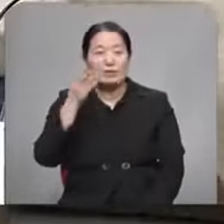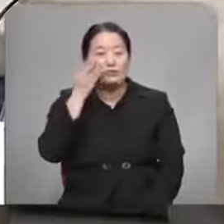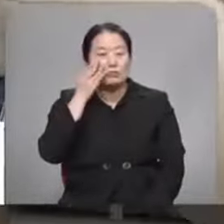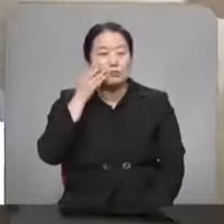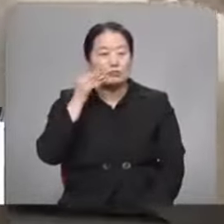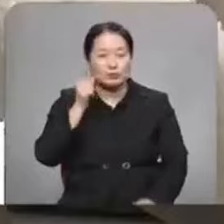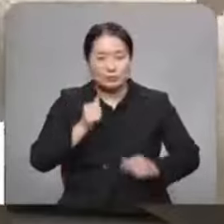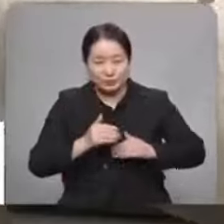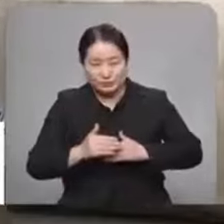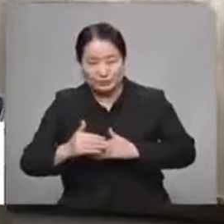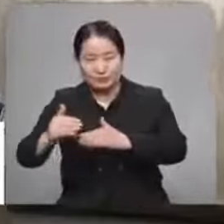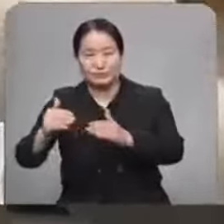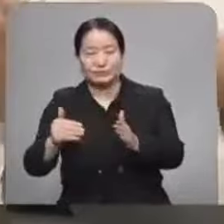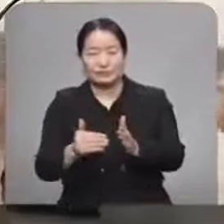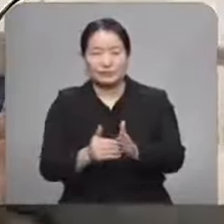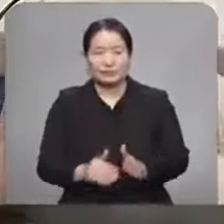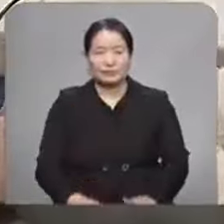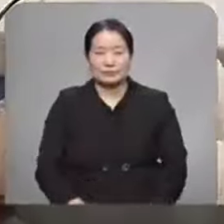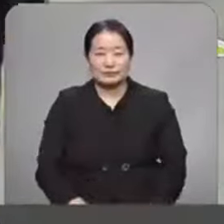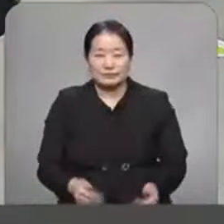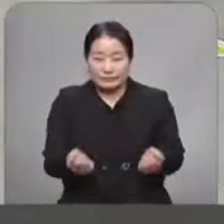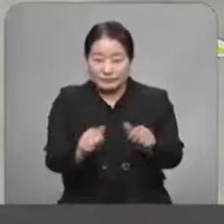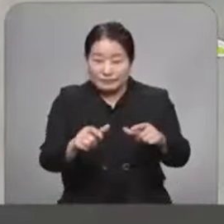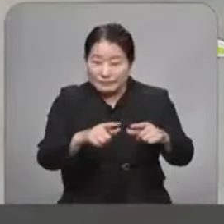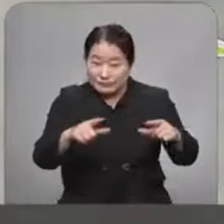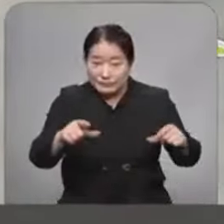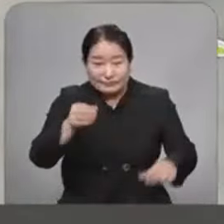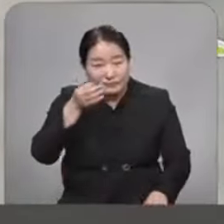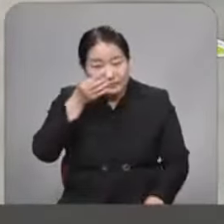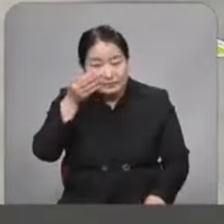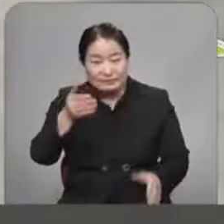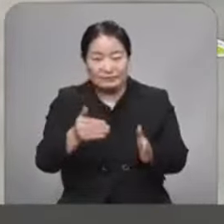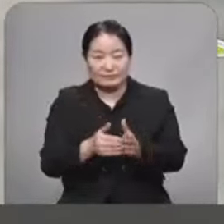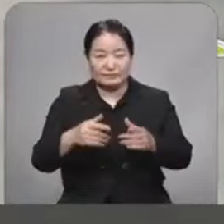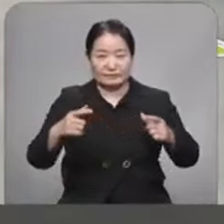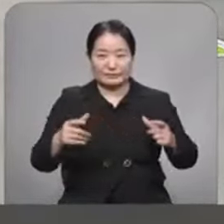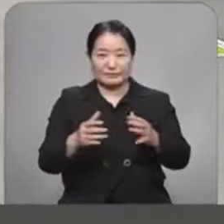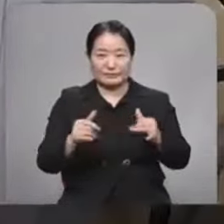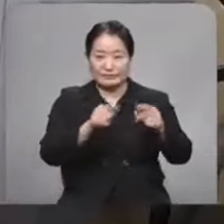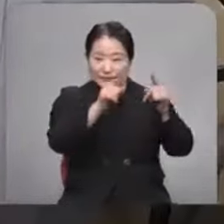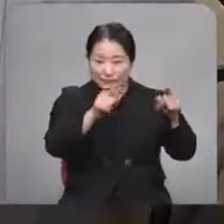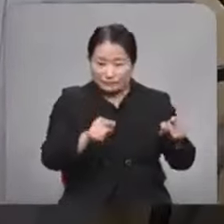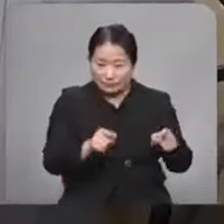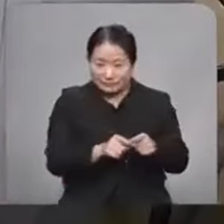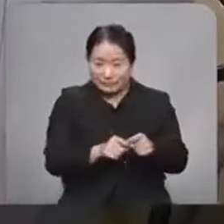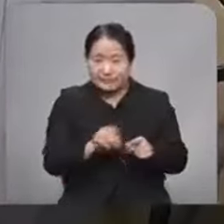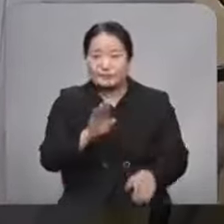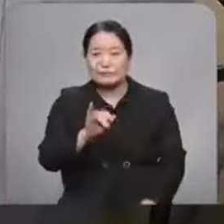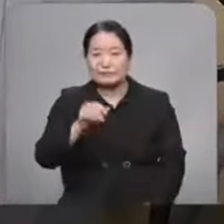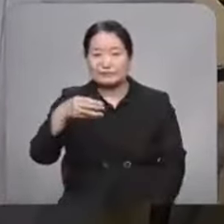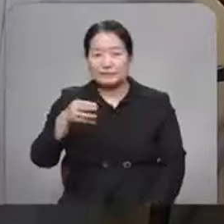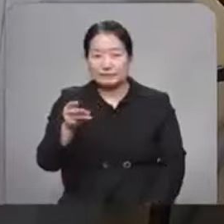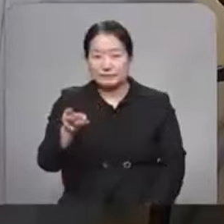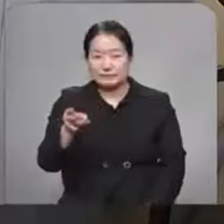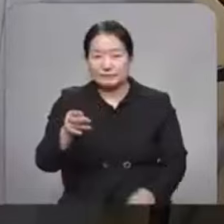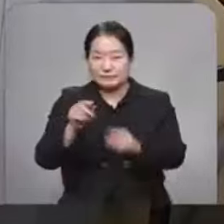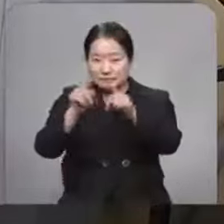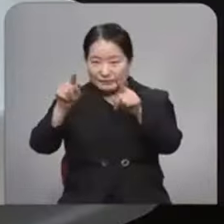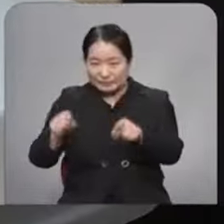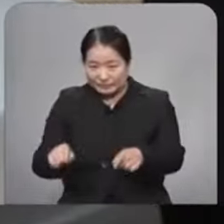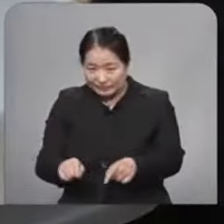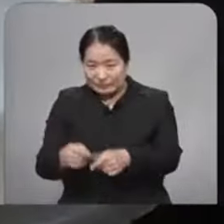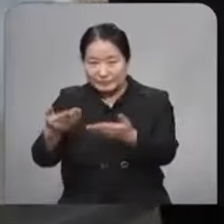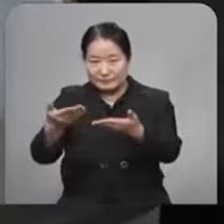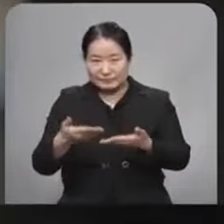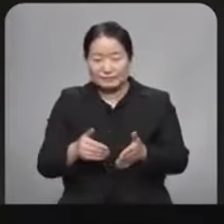투표가 진행됐습니다 신분 확인 절차를 거치면 지역구 의원 비례대표 정당 투표지 등 투표지를 받